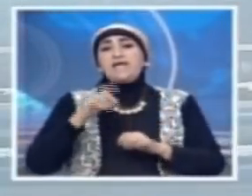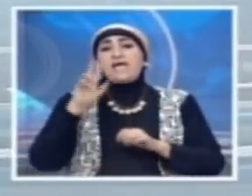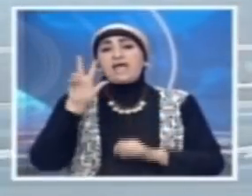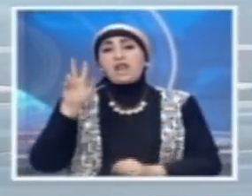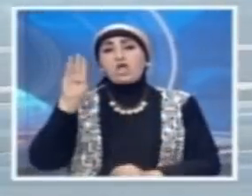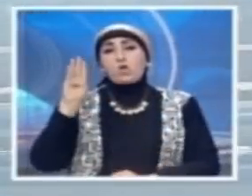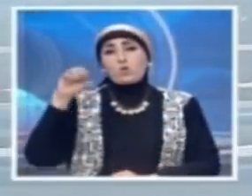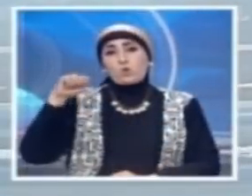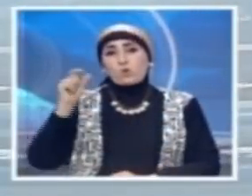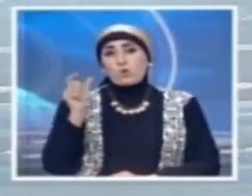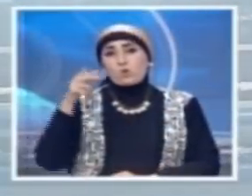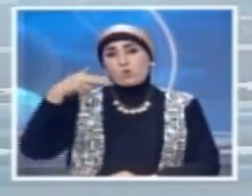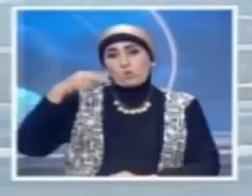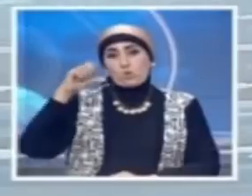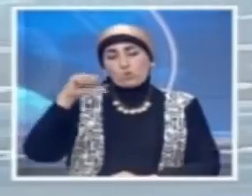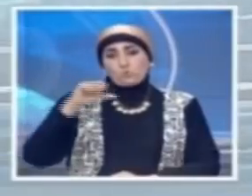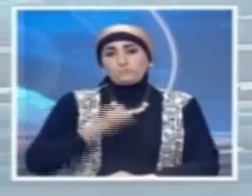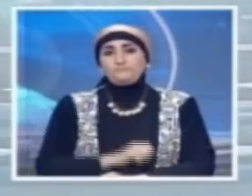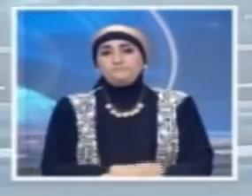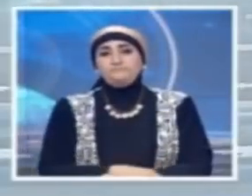الديمقراطية.